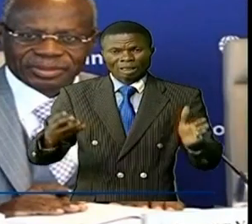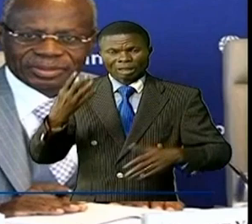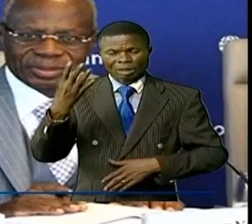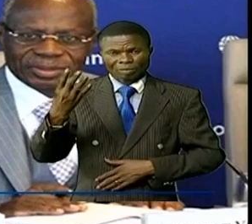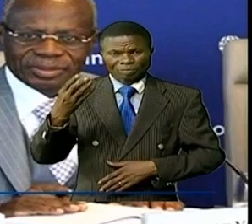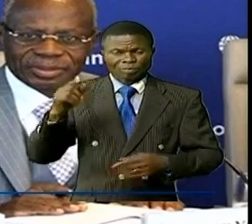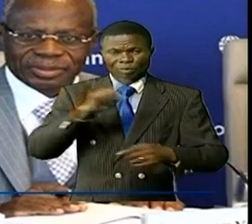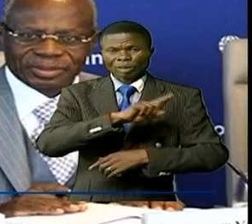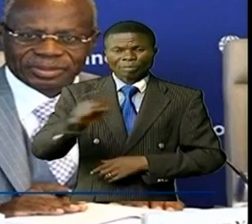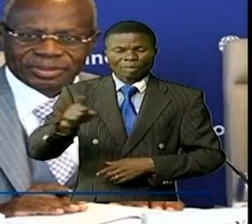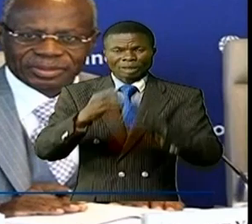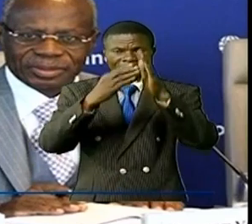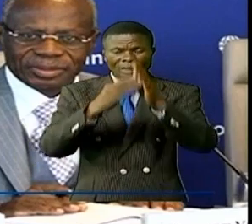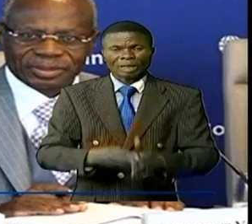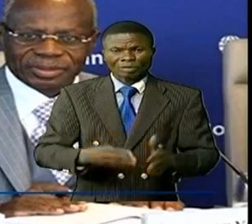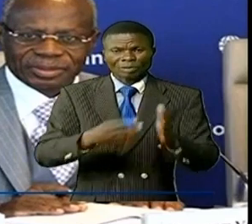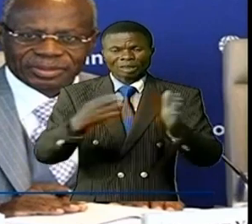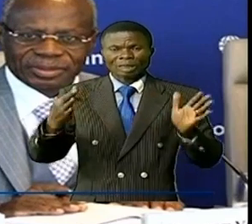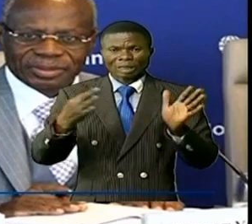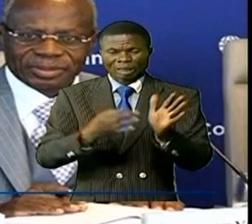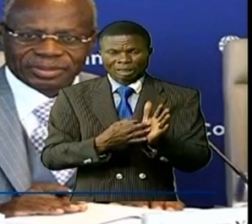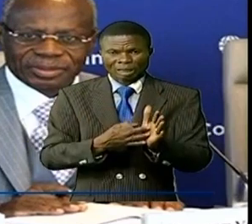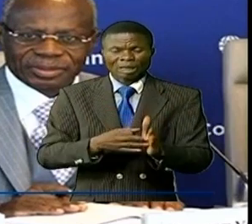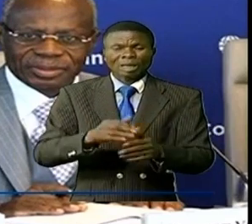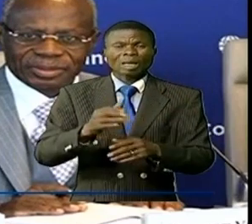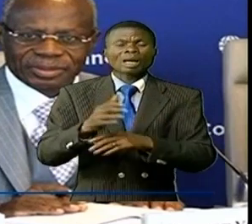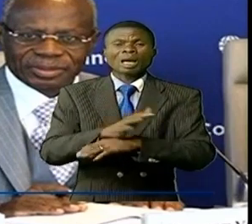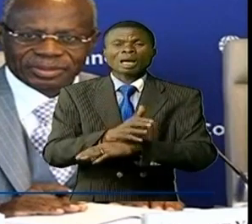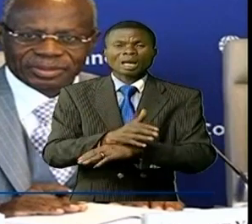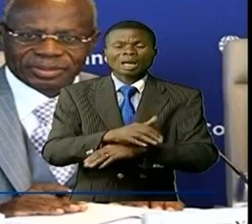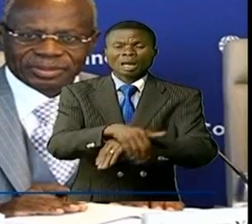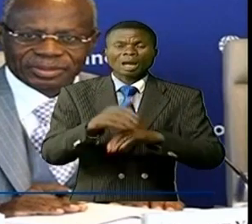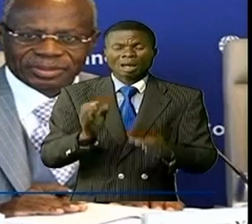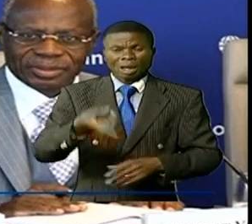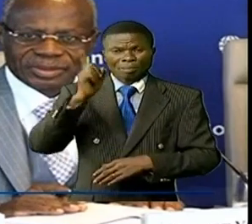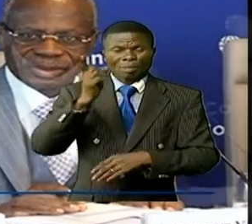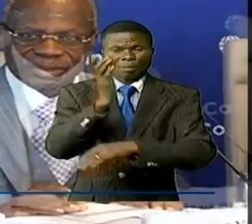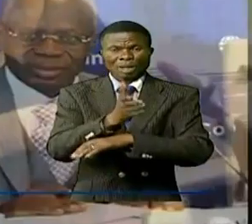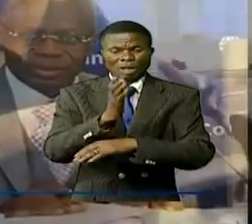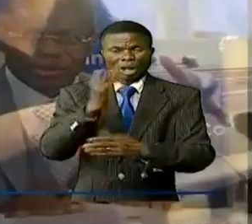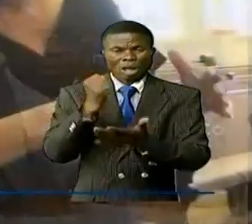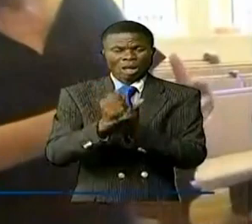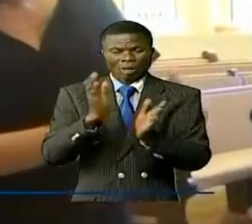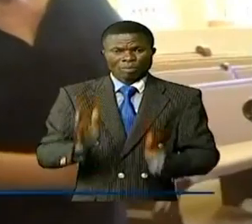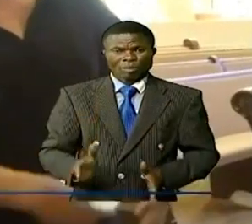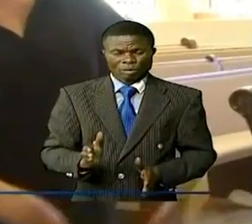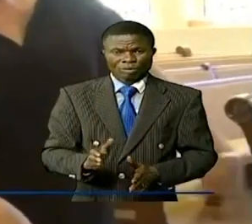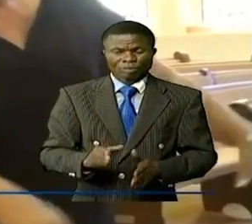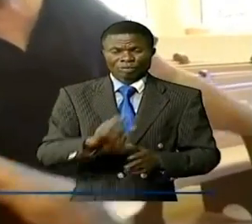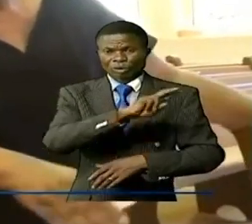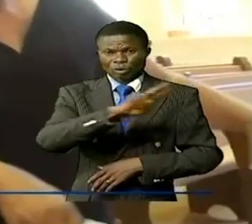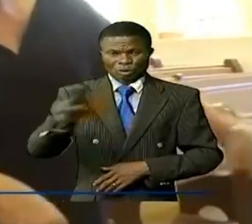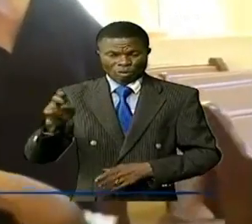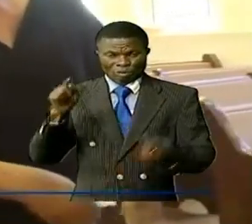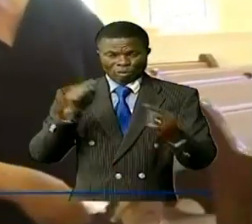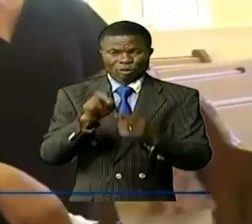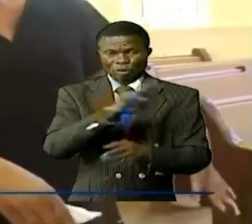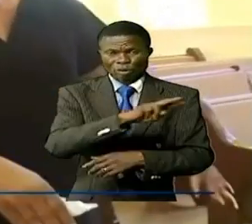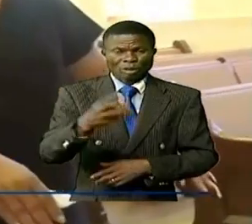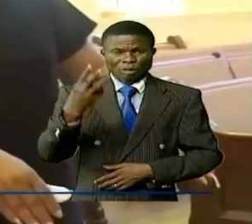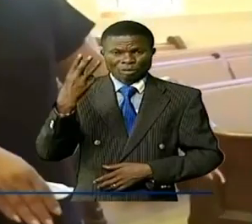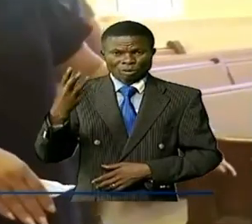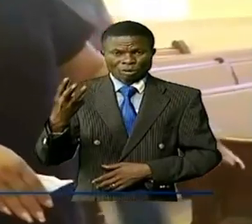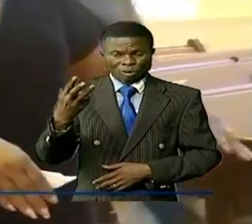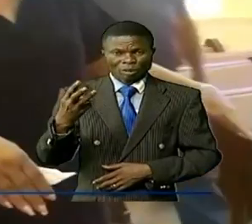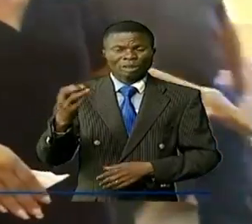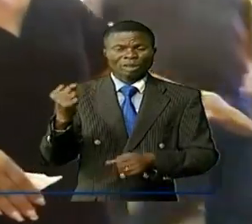1988 à Madrid, en Espagne, comme premier conseiller de l'ambassade. De 2000 à 2003, il a